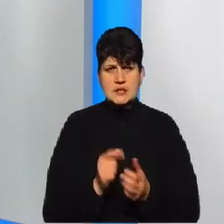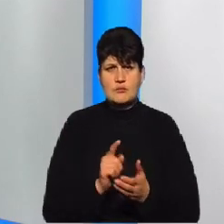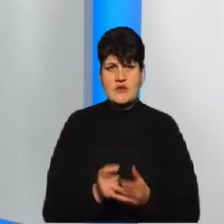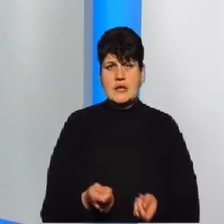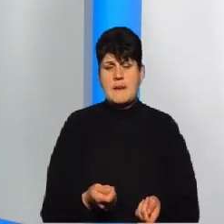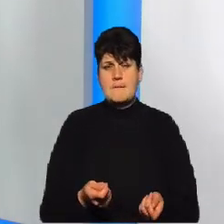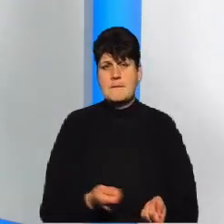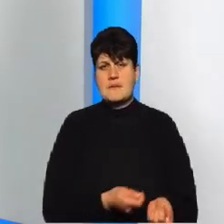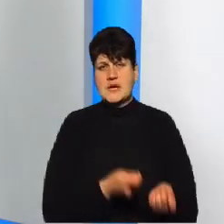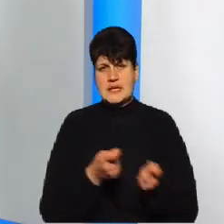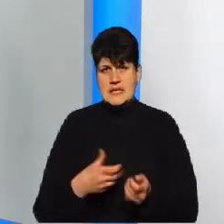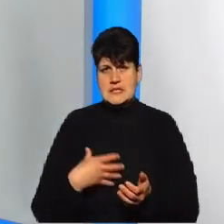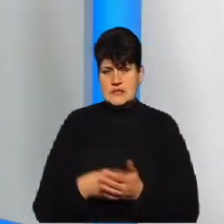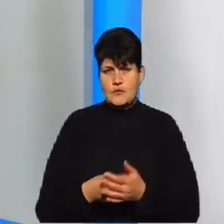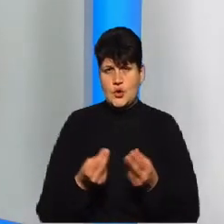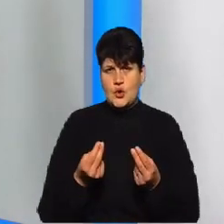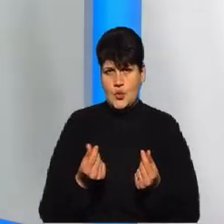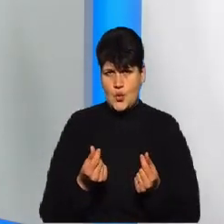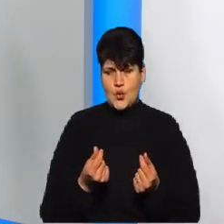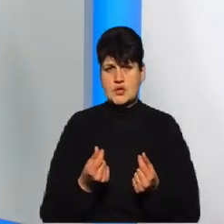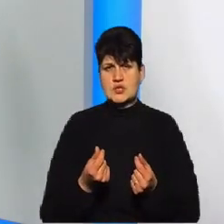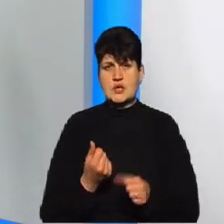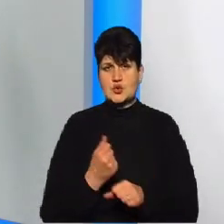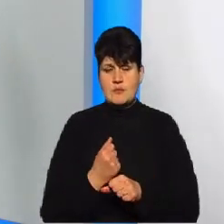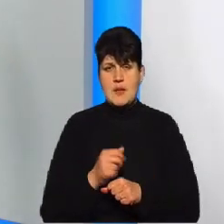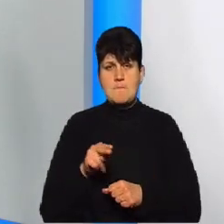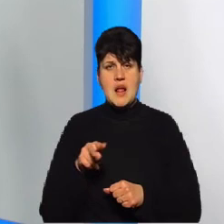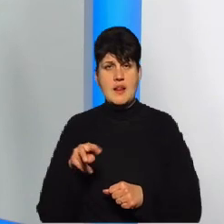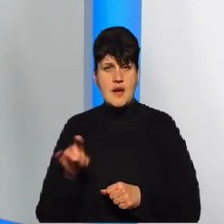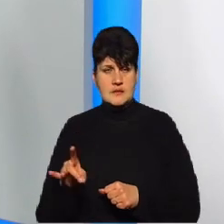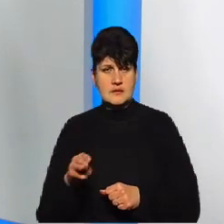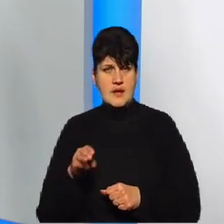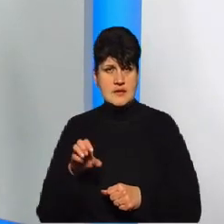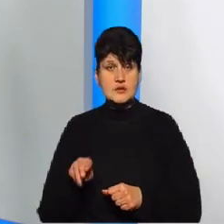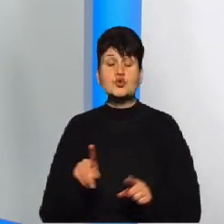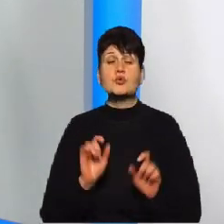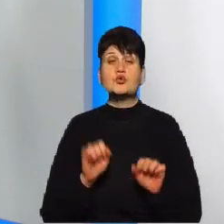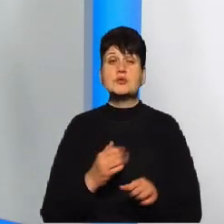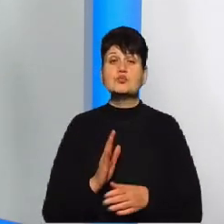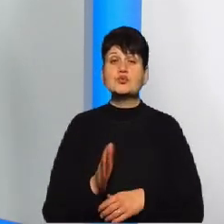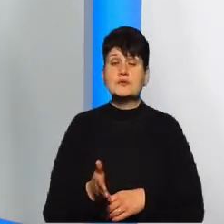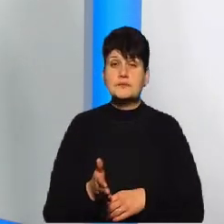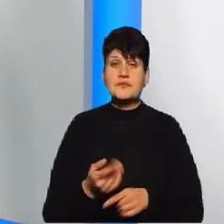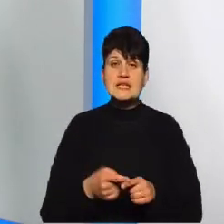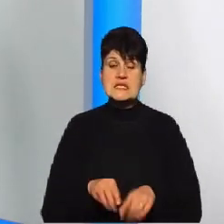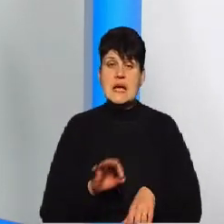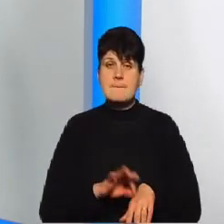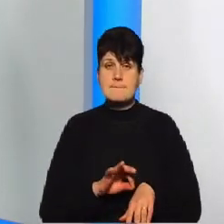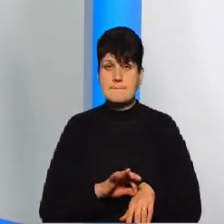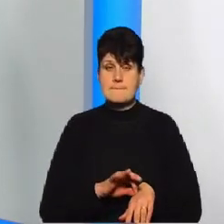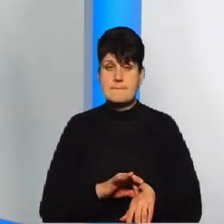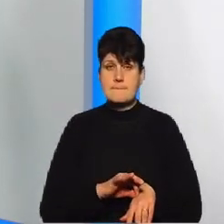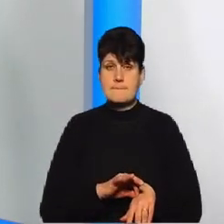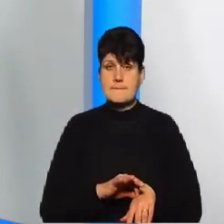кошти зроблений ПЛР-тест. От. Тобто, що може бути? Це біль в ділянці